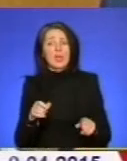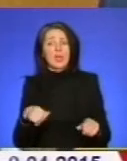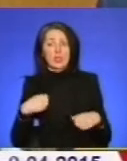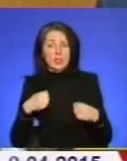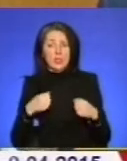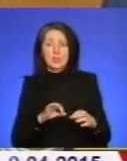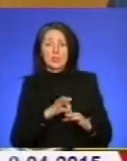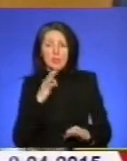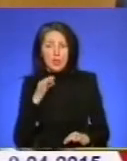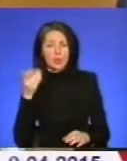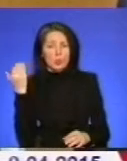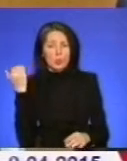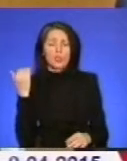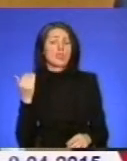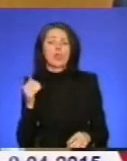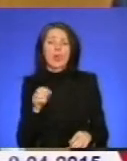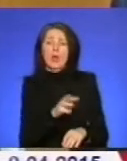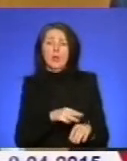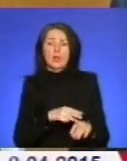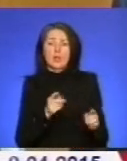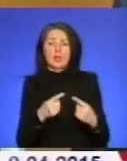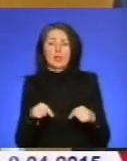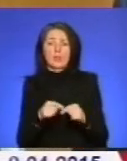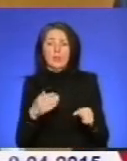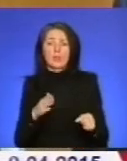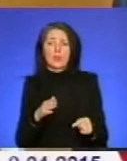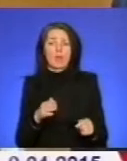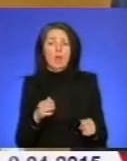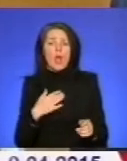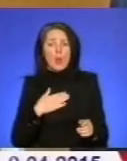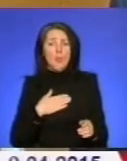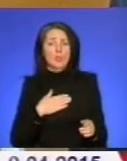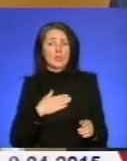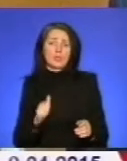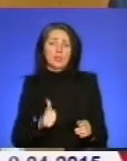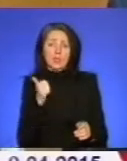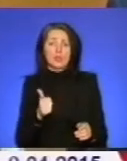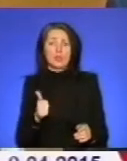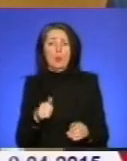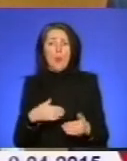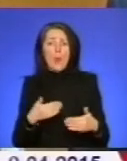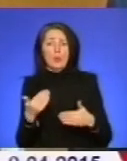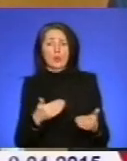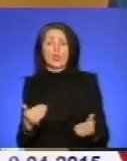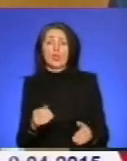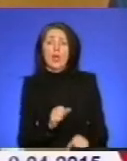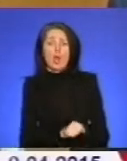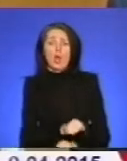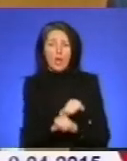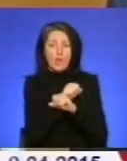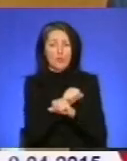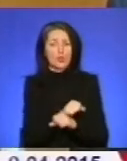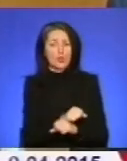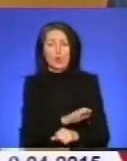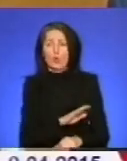ще правоохоронна система, тодішній режим, ми з честю, з гідністю прийшли горнило революції і не